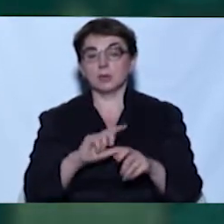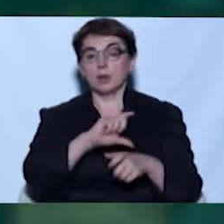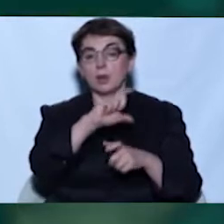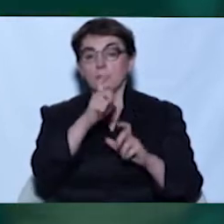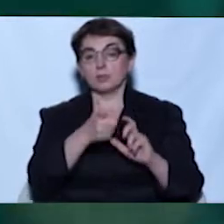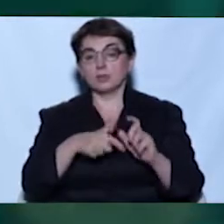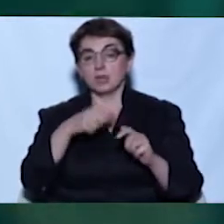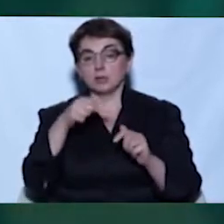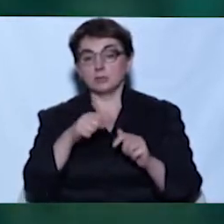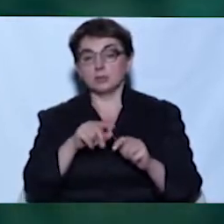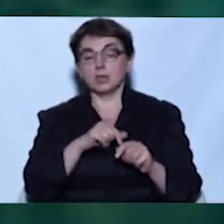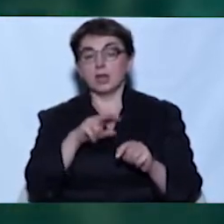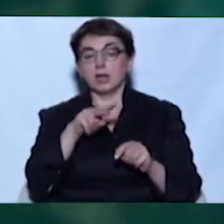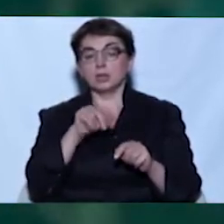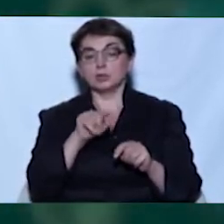ლითოსფეროს ფილების